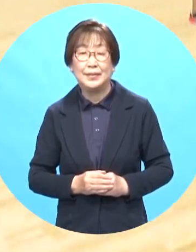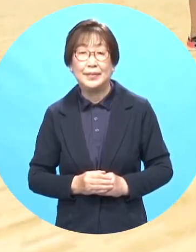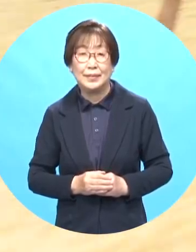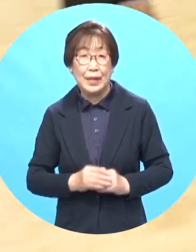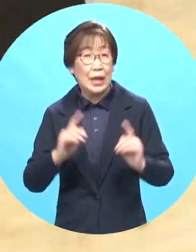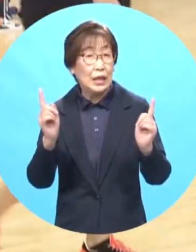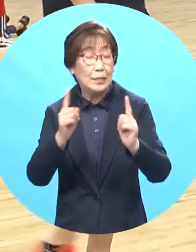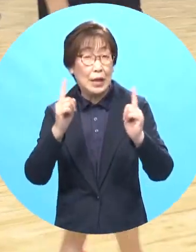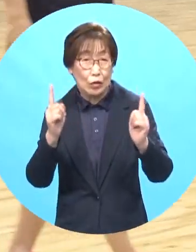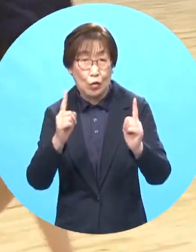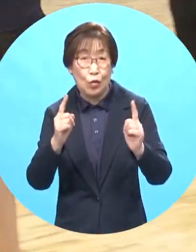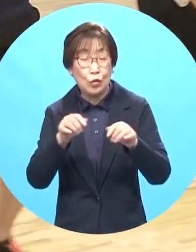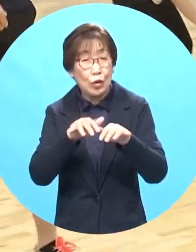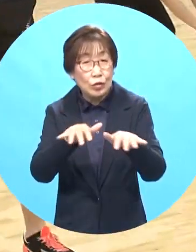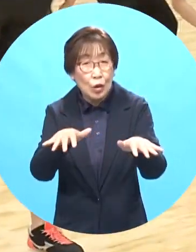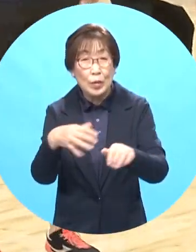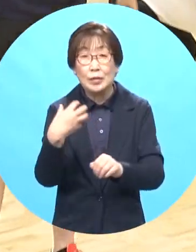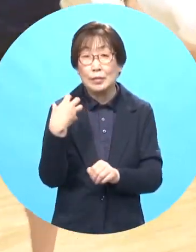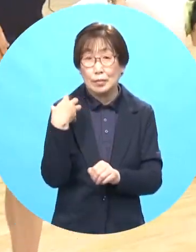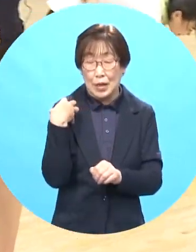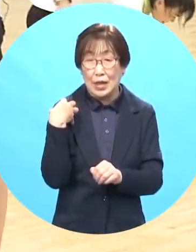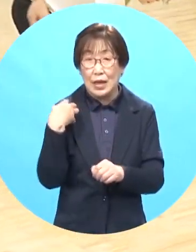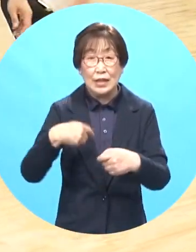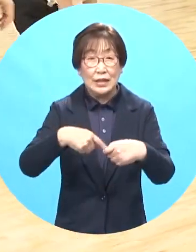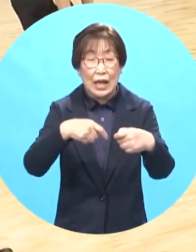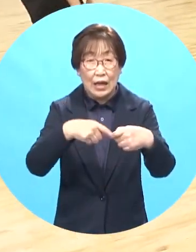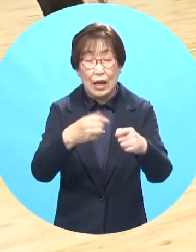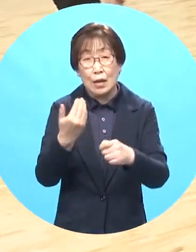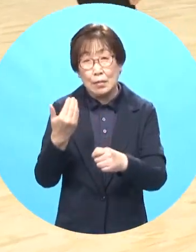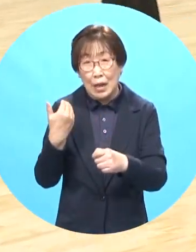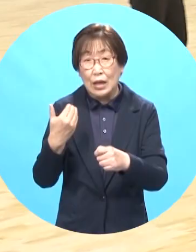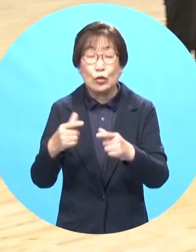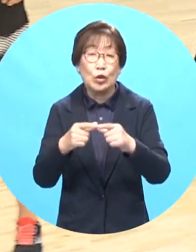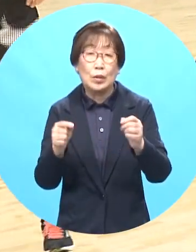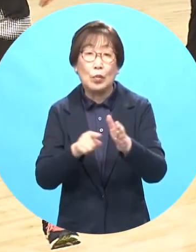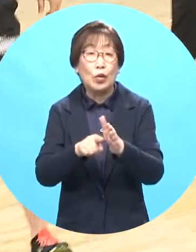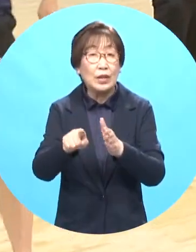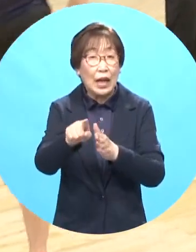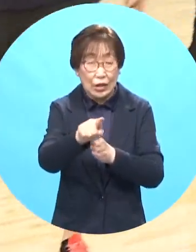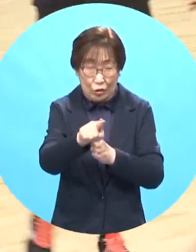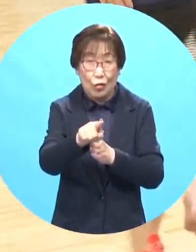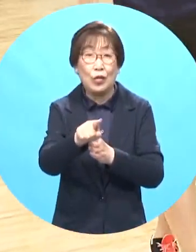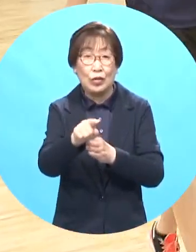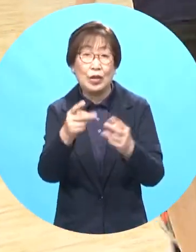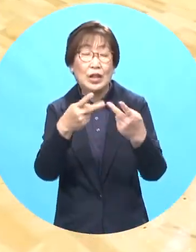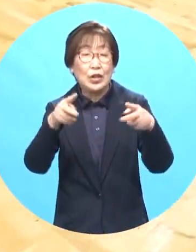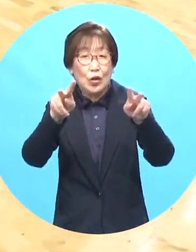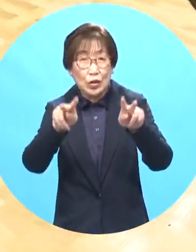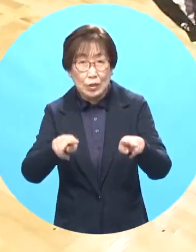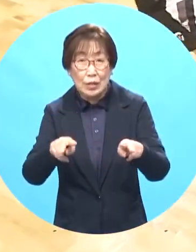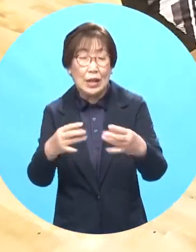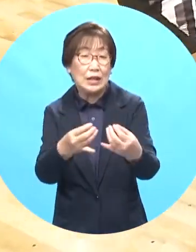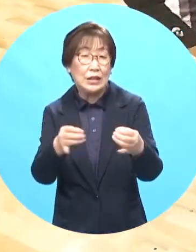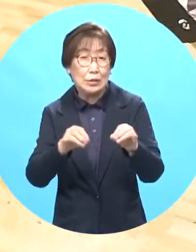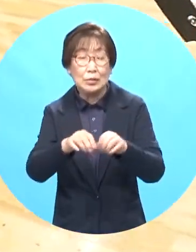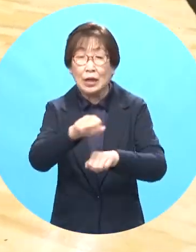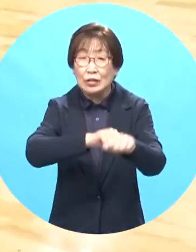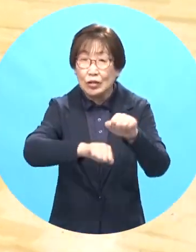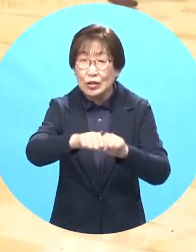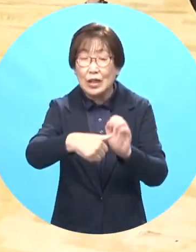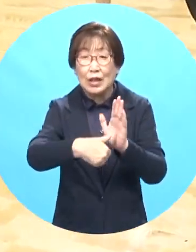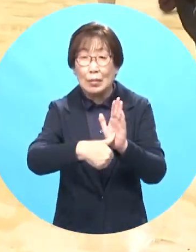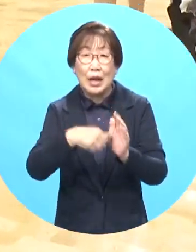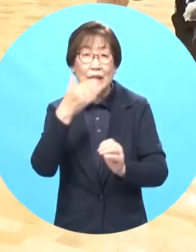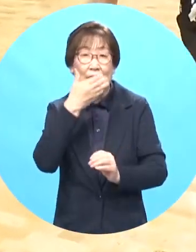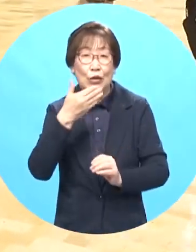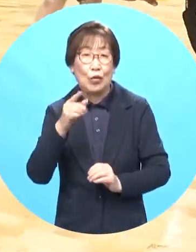イベントのアンバサダーを務めるのはサッカー元日本代表でサンフレッチェ広島などで活躍した佐藤久人さんです